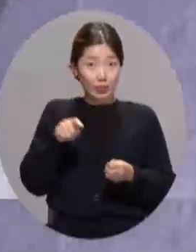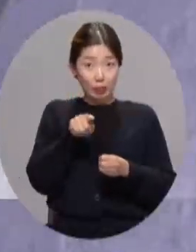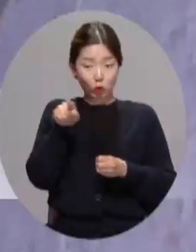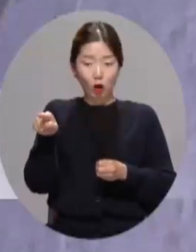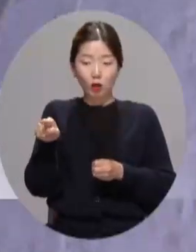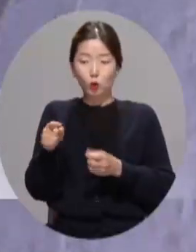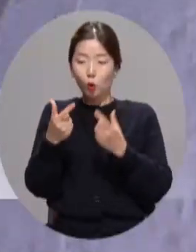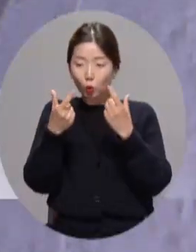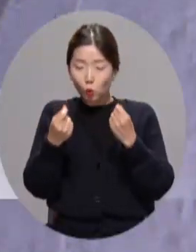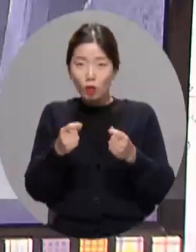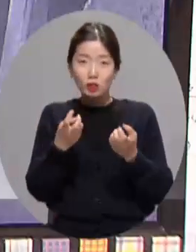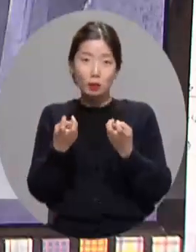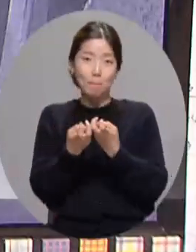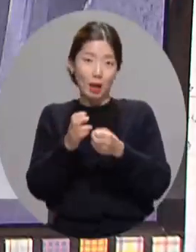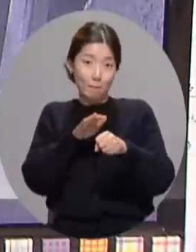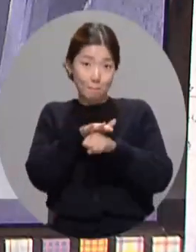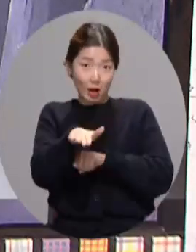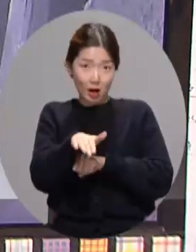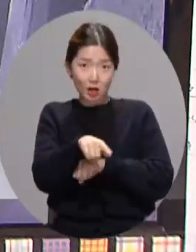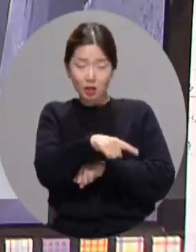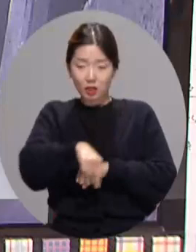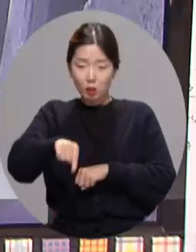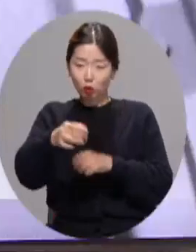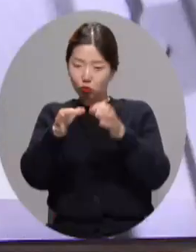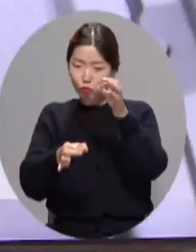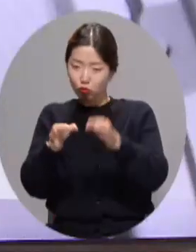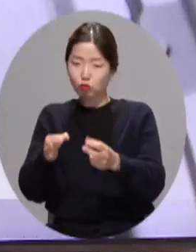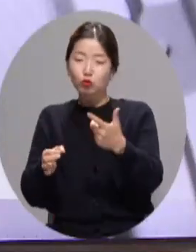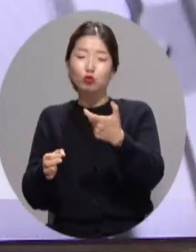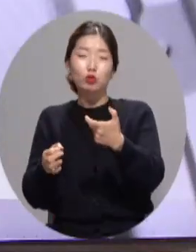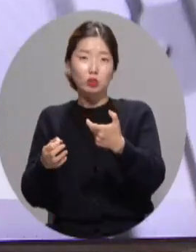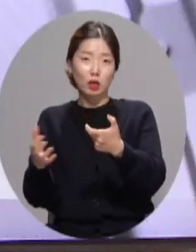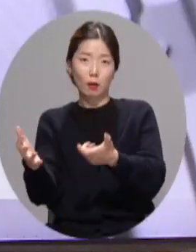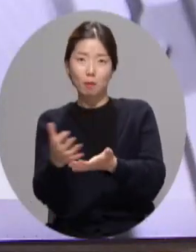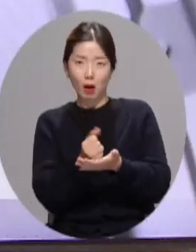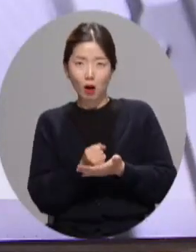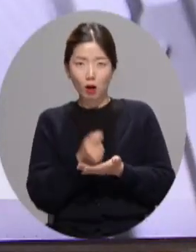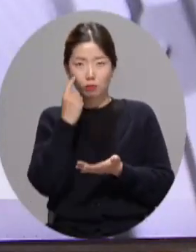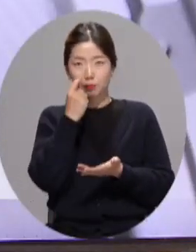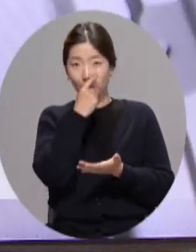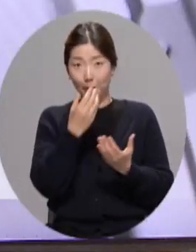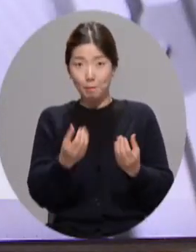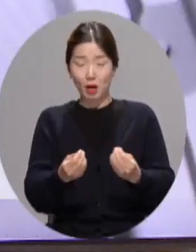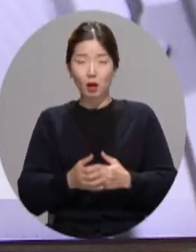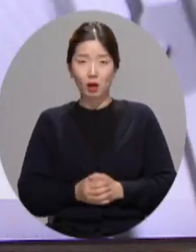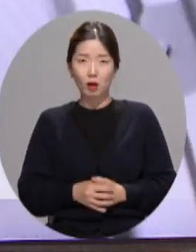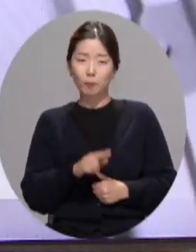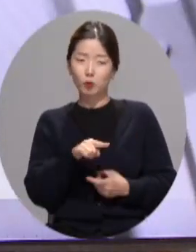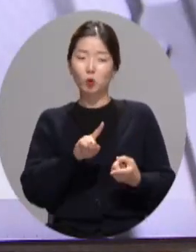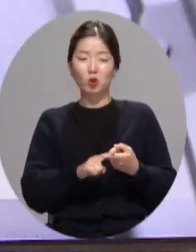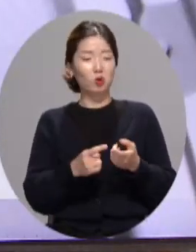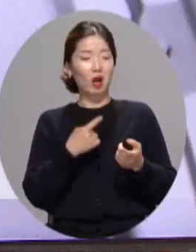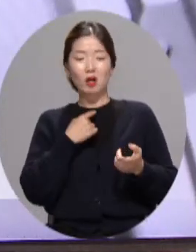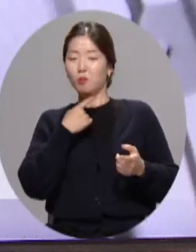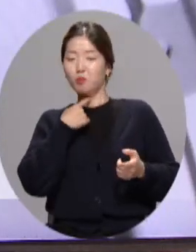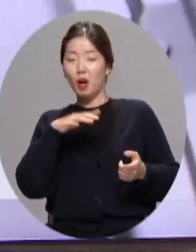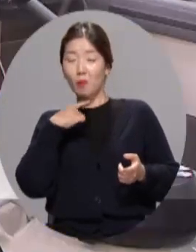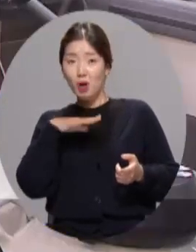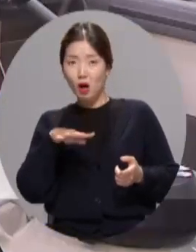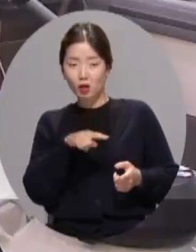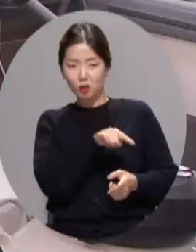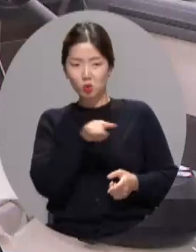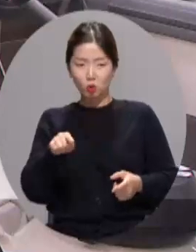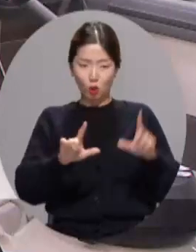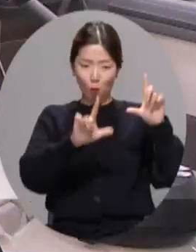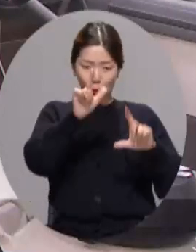축산농가 보일러실 창고에서도 샘플 60개를 훔친 것으로 확인했습니다 범행을 부인하던 남성은 두